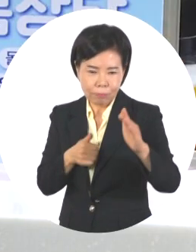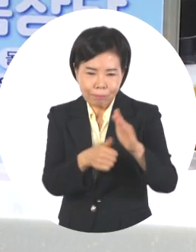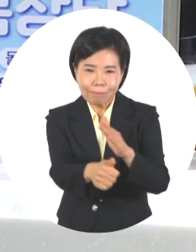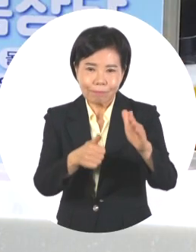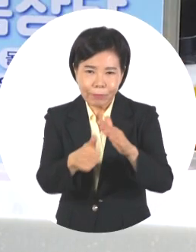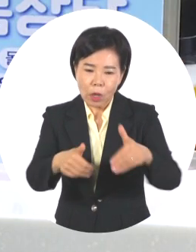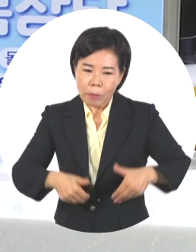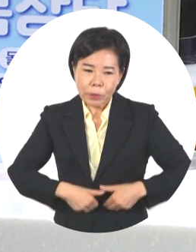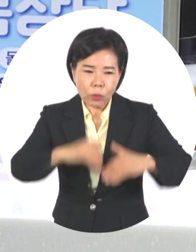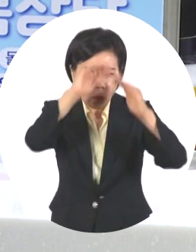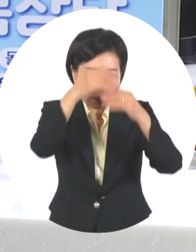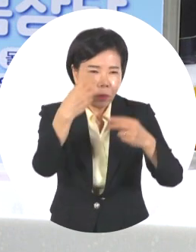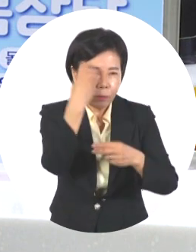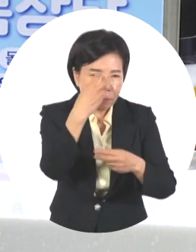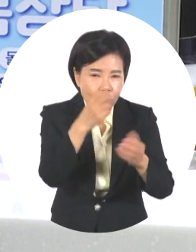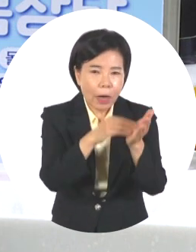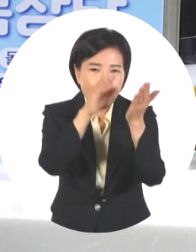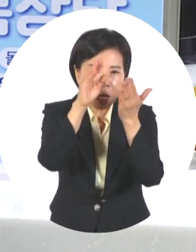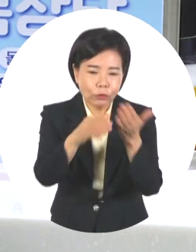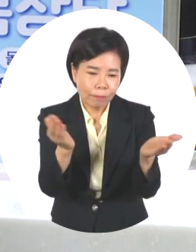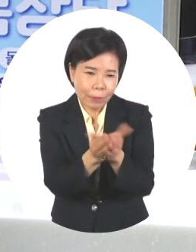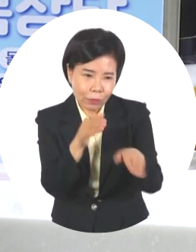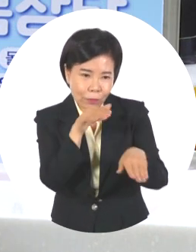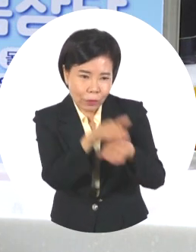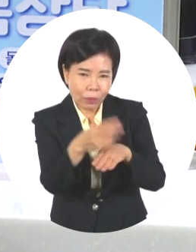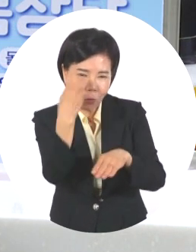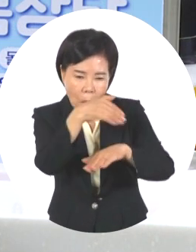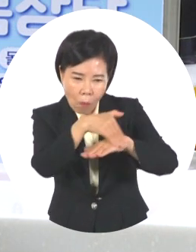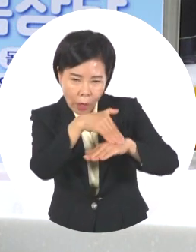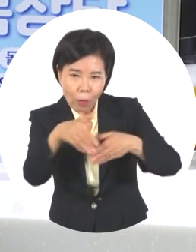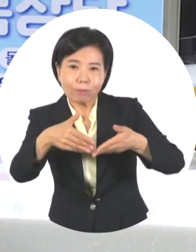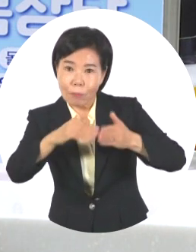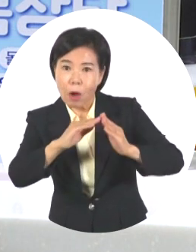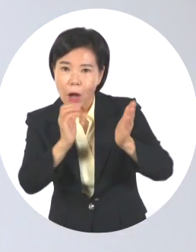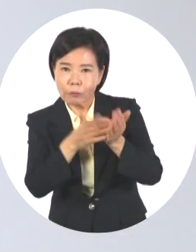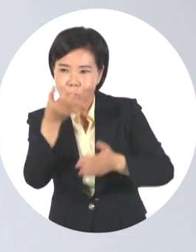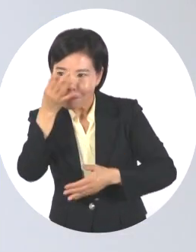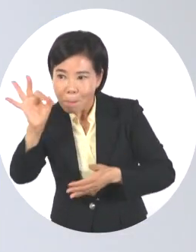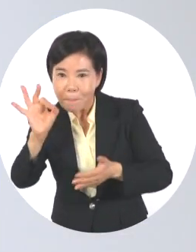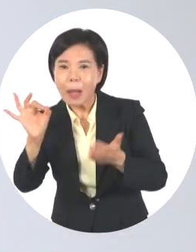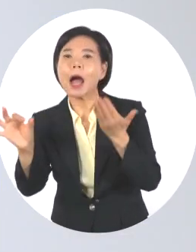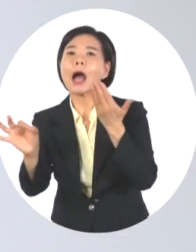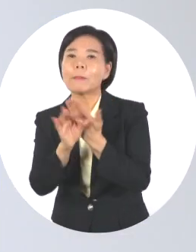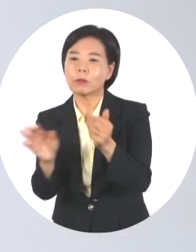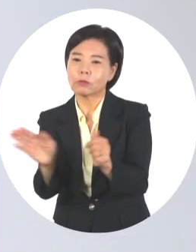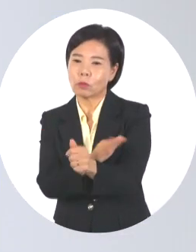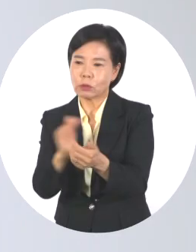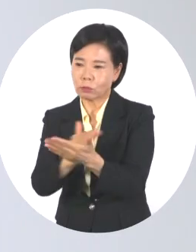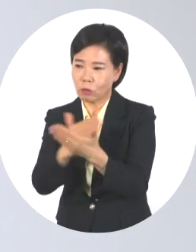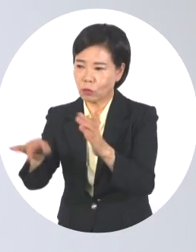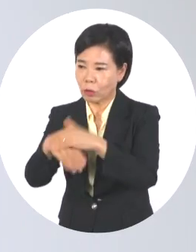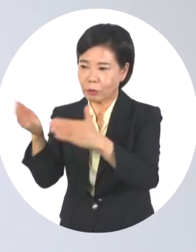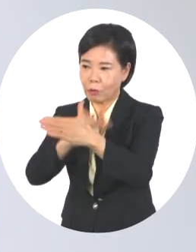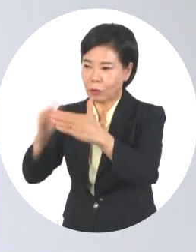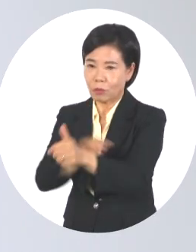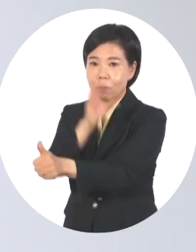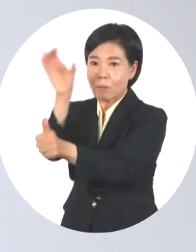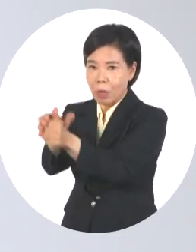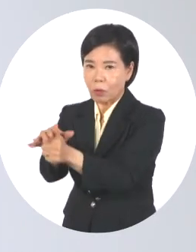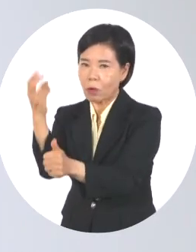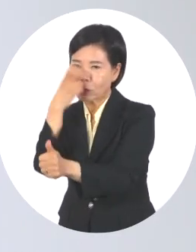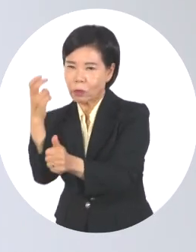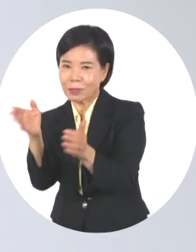돌봄 필요 상황을 확인하고 맞춤형 돌봄 계획을 수립해 승인 후 서비스 제공기관에 의뢰하여